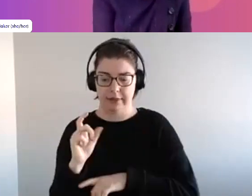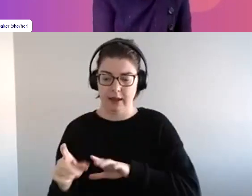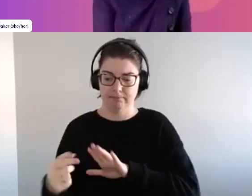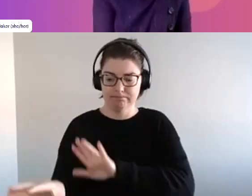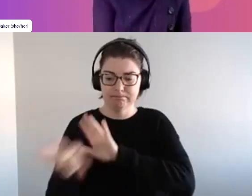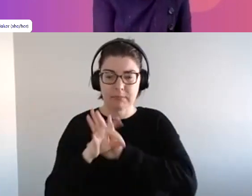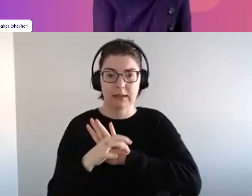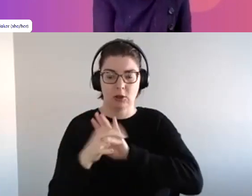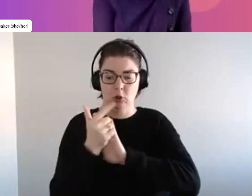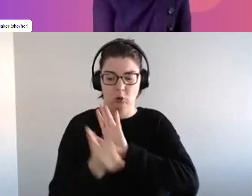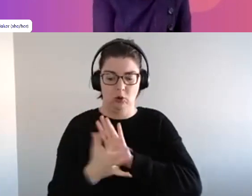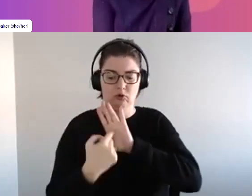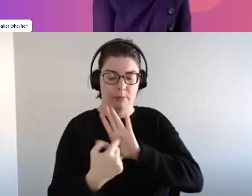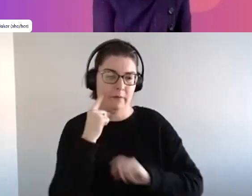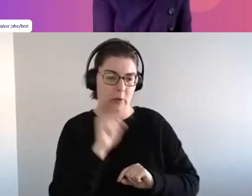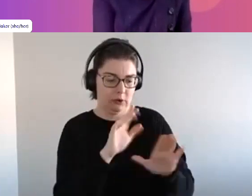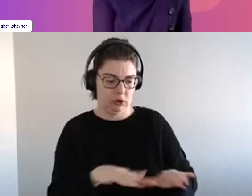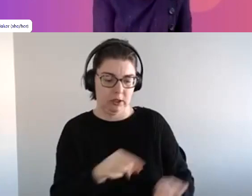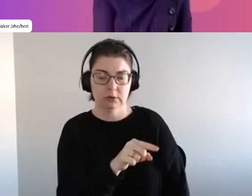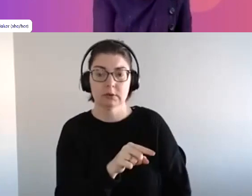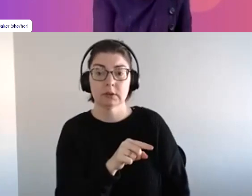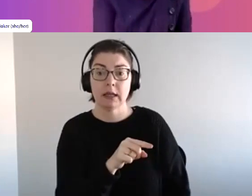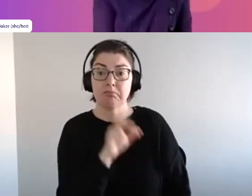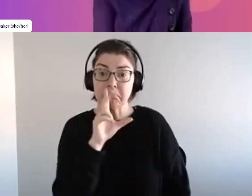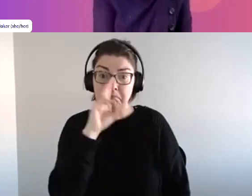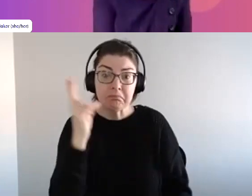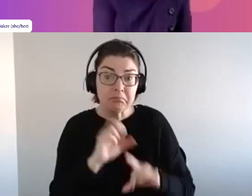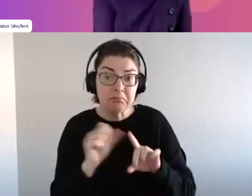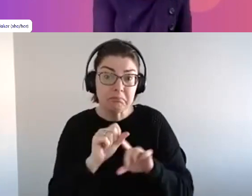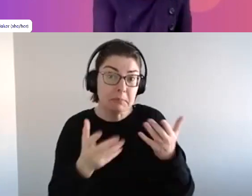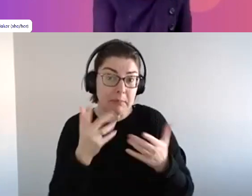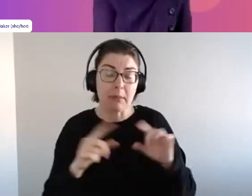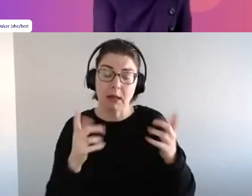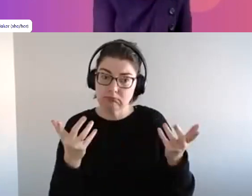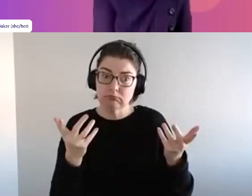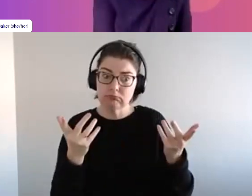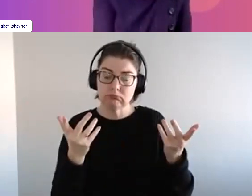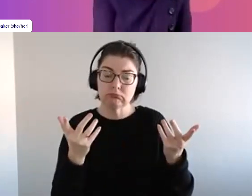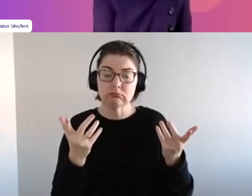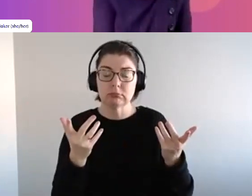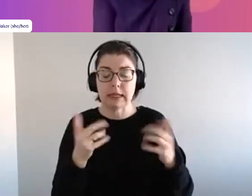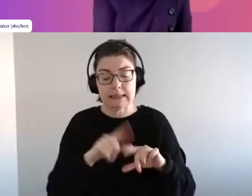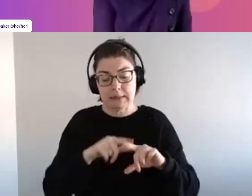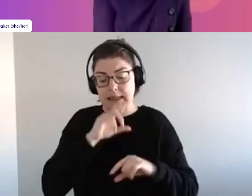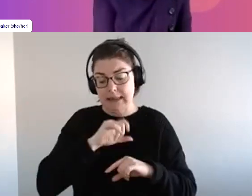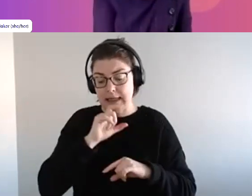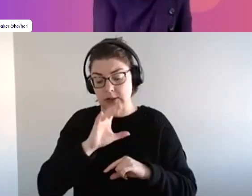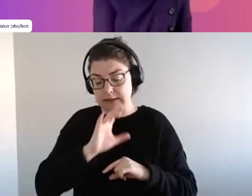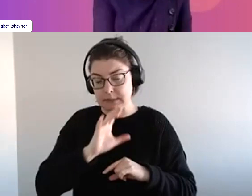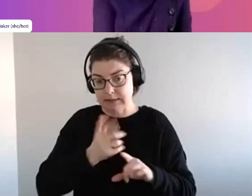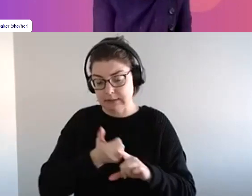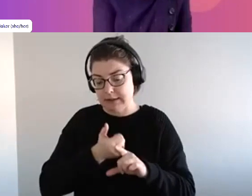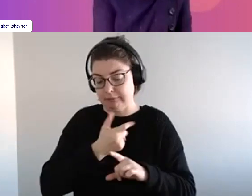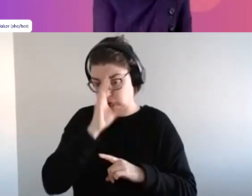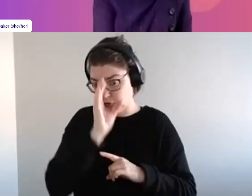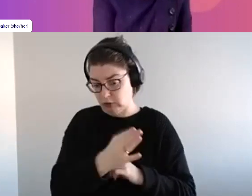dans les étapes le juge peut nommer un avocat pour représenter les intérêts de l'enfant ce qui peut être unique un